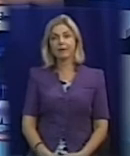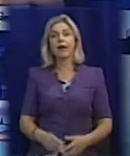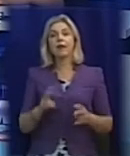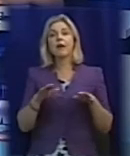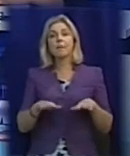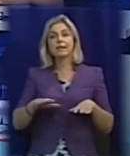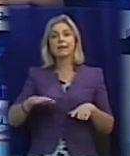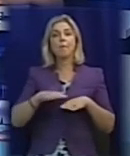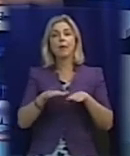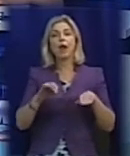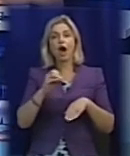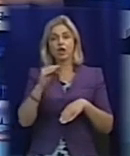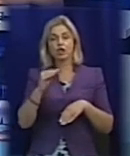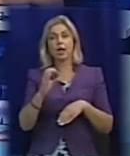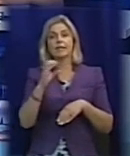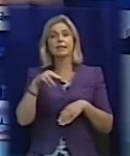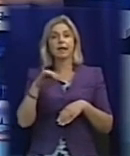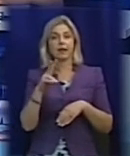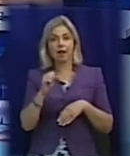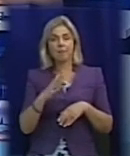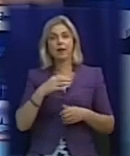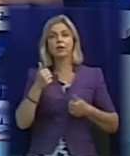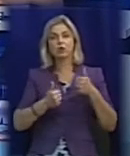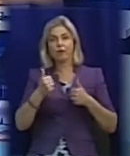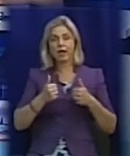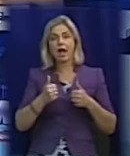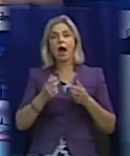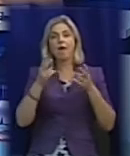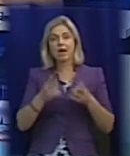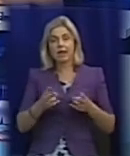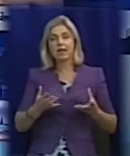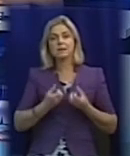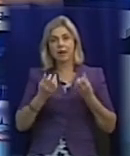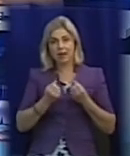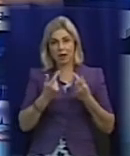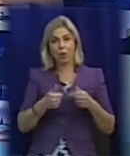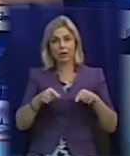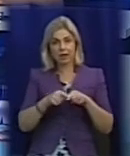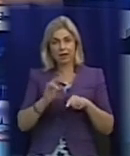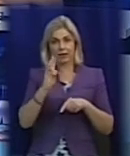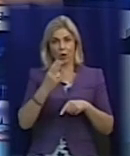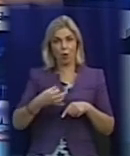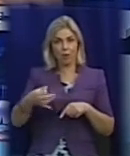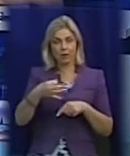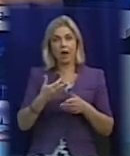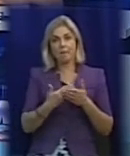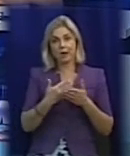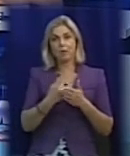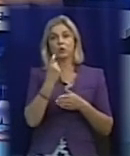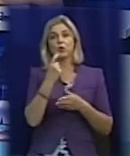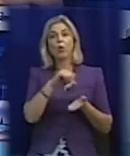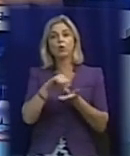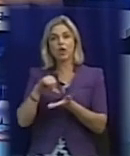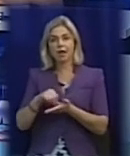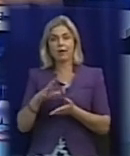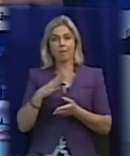пляжі «Стрілка» відбули змагання серед аварійно-рятувальних відділень Миколаєва та області. Понад 100 учасників долало перешкоди на землі